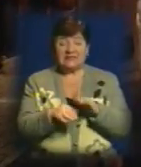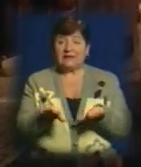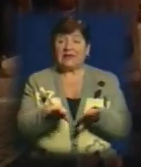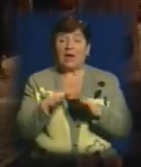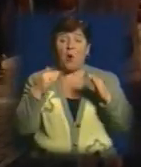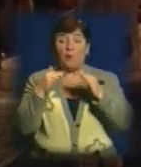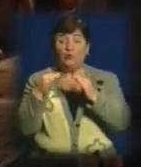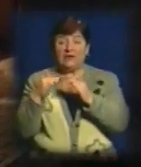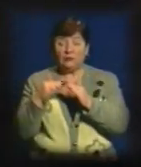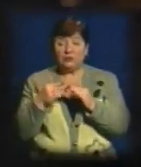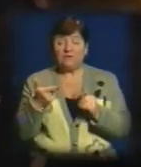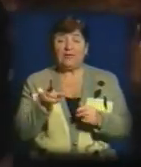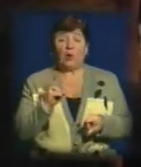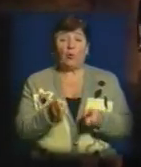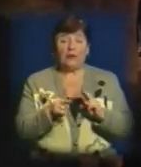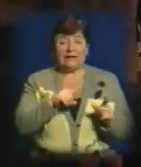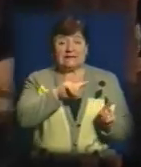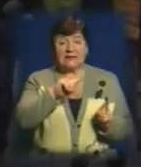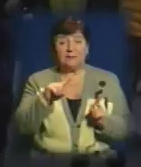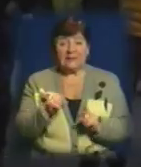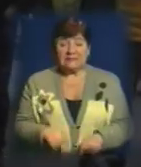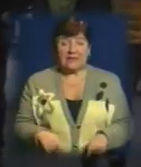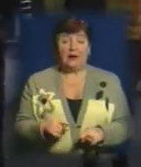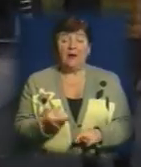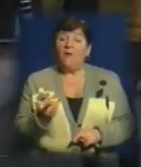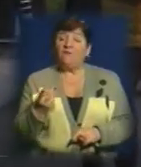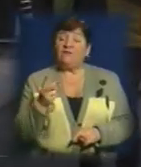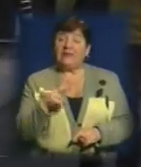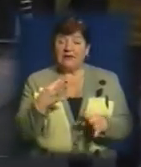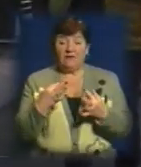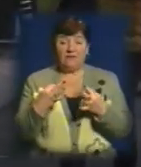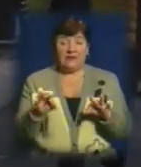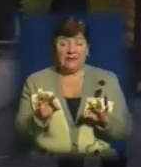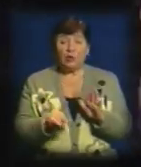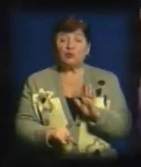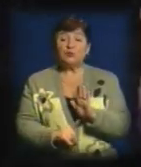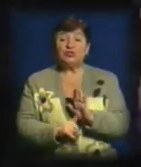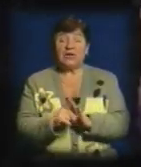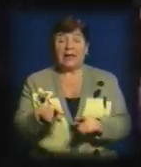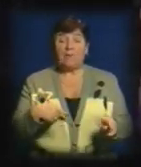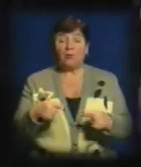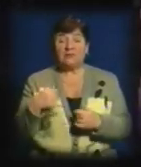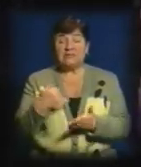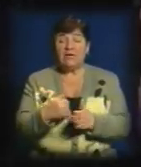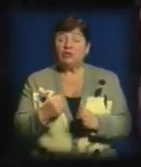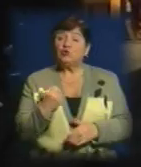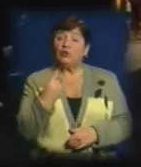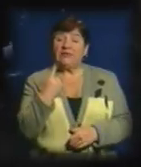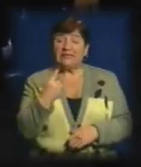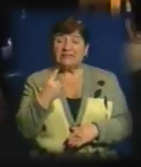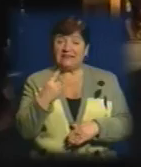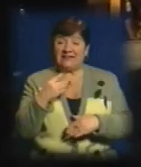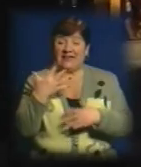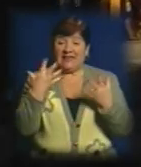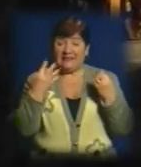де представлена кухня закарпатська, автентична. Вхід на фестиваль вільний. Розпочинають продаж вина з 11 11-ї дня та